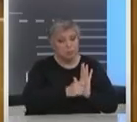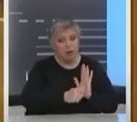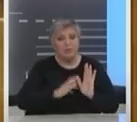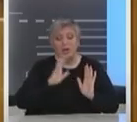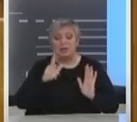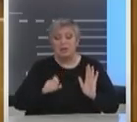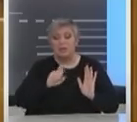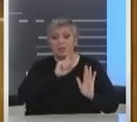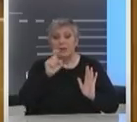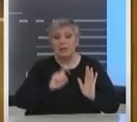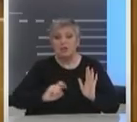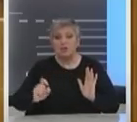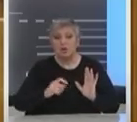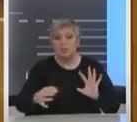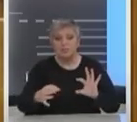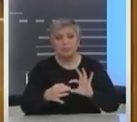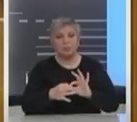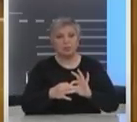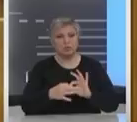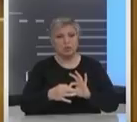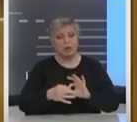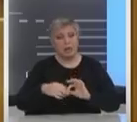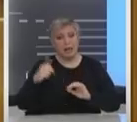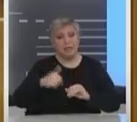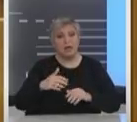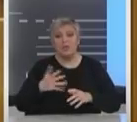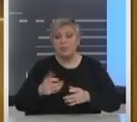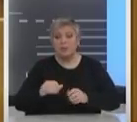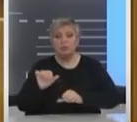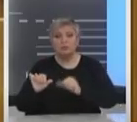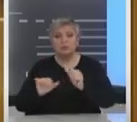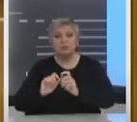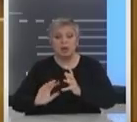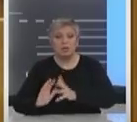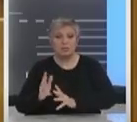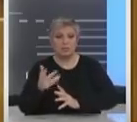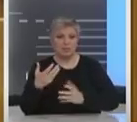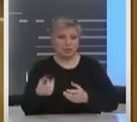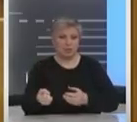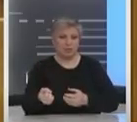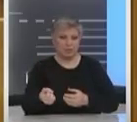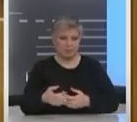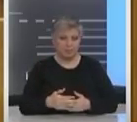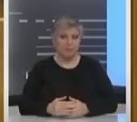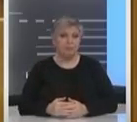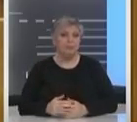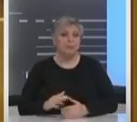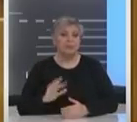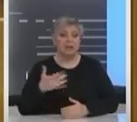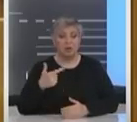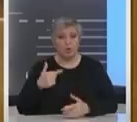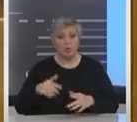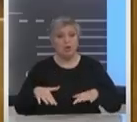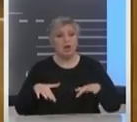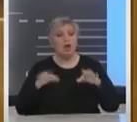καθημερινότητα, στους χώρους δουλειάς, η μεταβολή των όρων της καθημερινότητας στο σήμερα. Και μιας που ξεκίνησα με